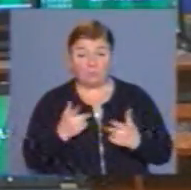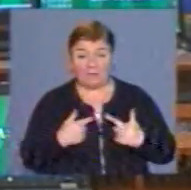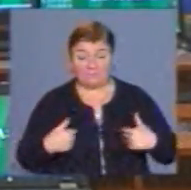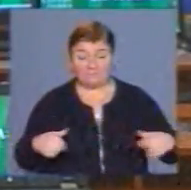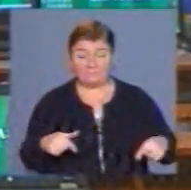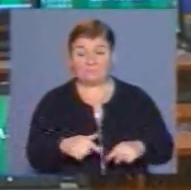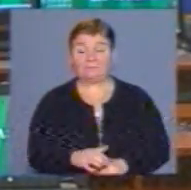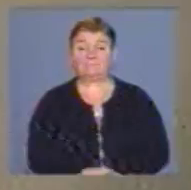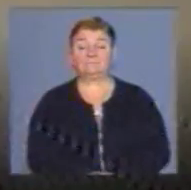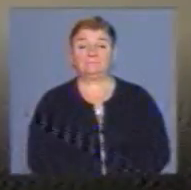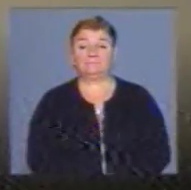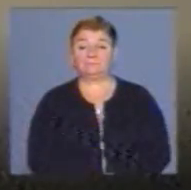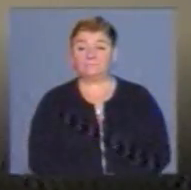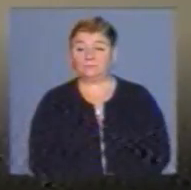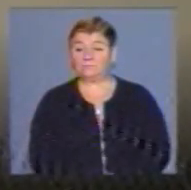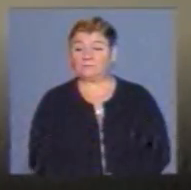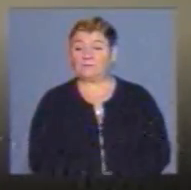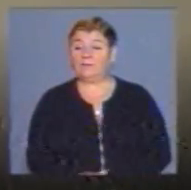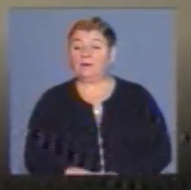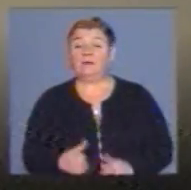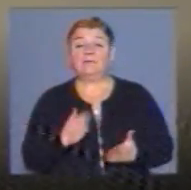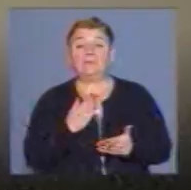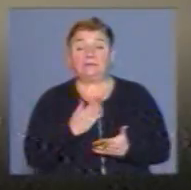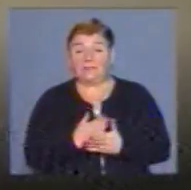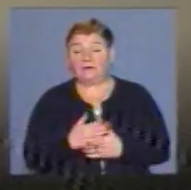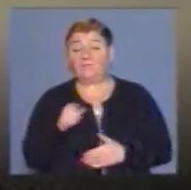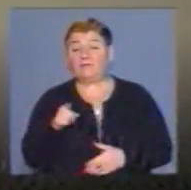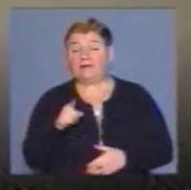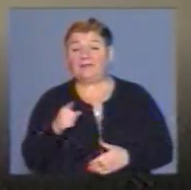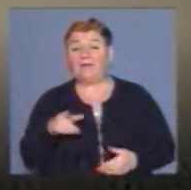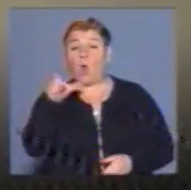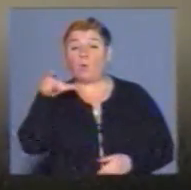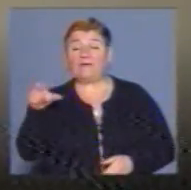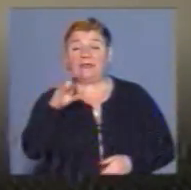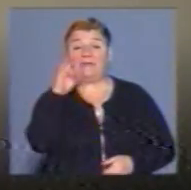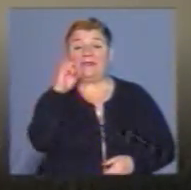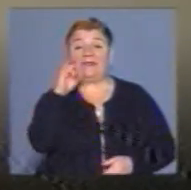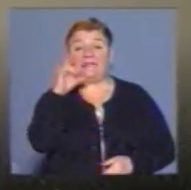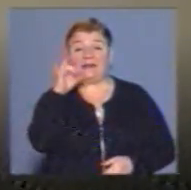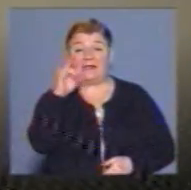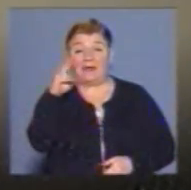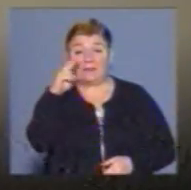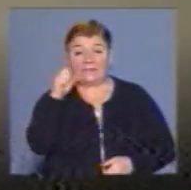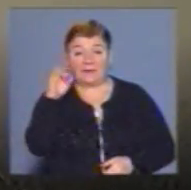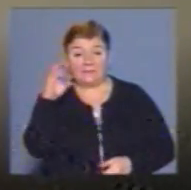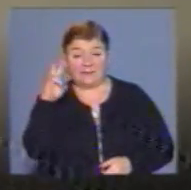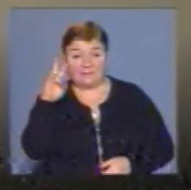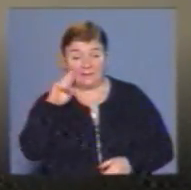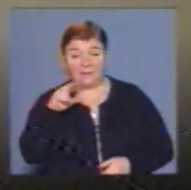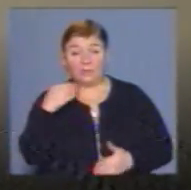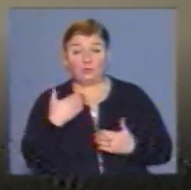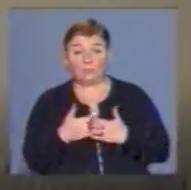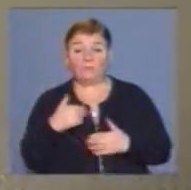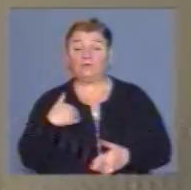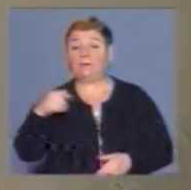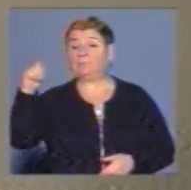Поштак. Всі троє є громадянами Йорданії і всі троє на законних підставах перебували в Україні. Тобто вони